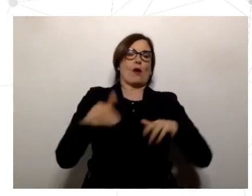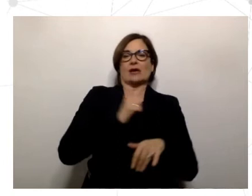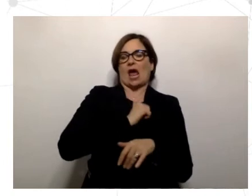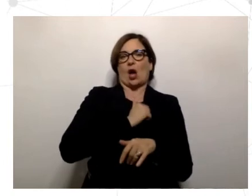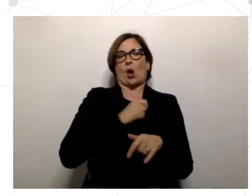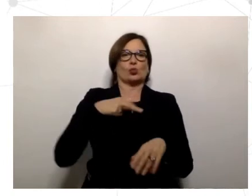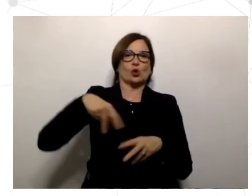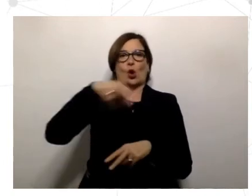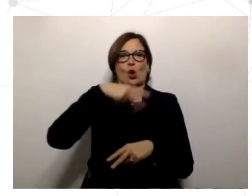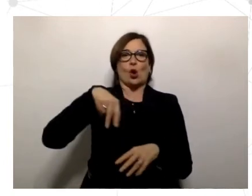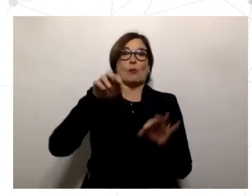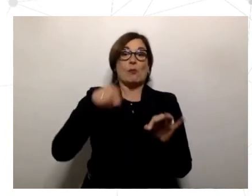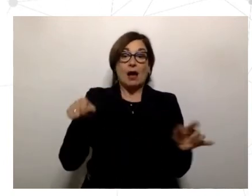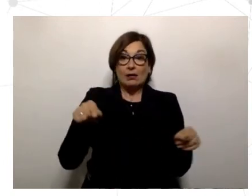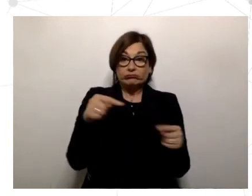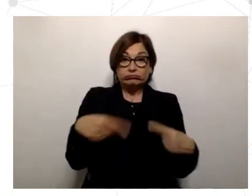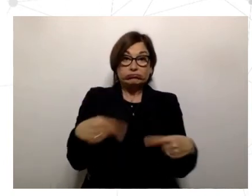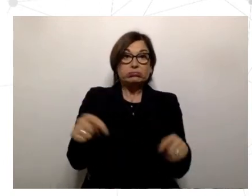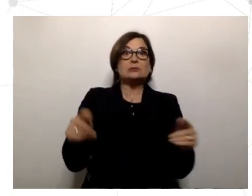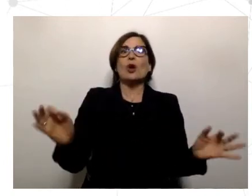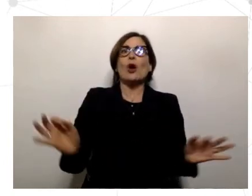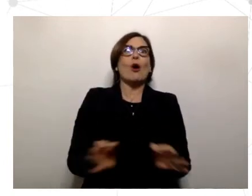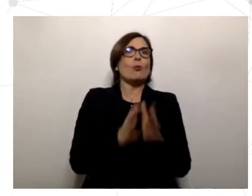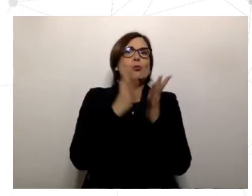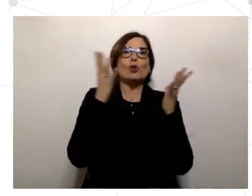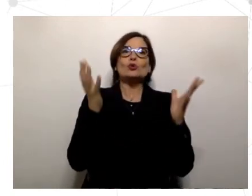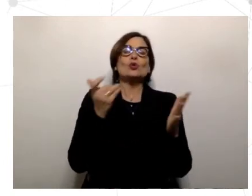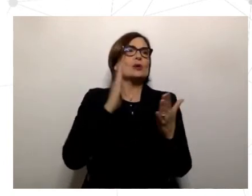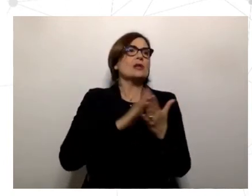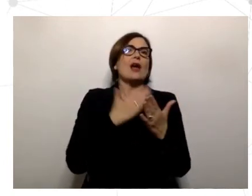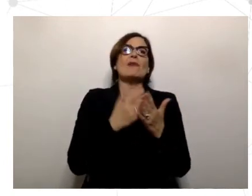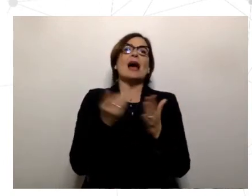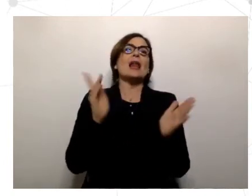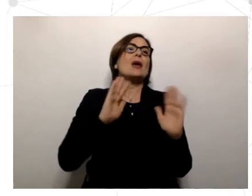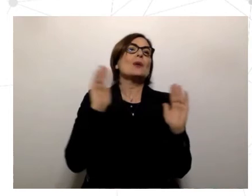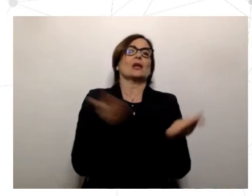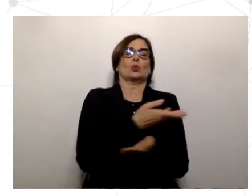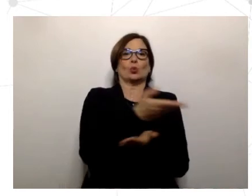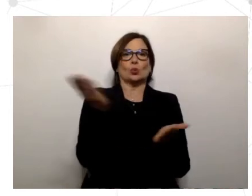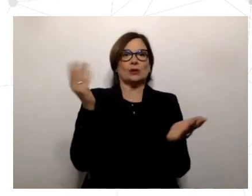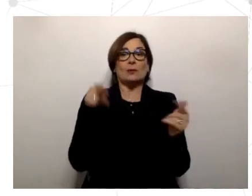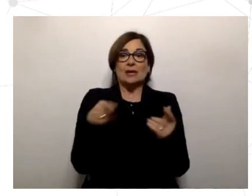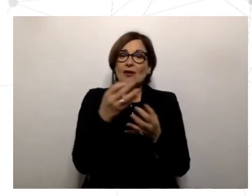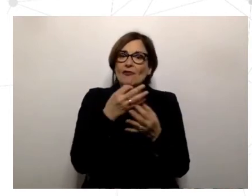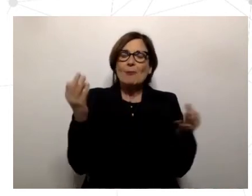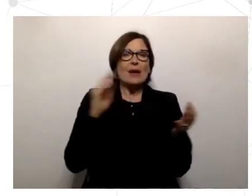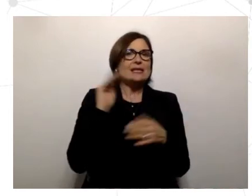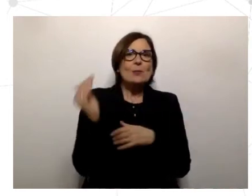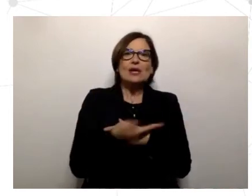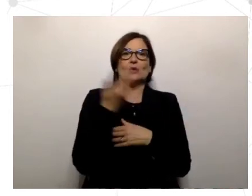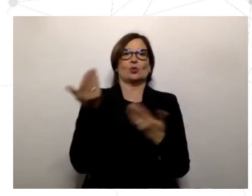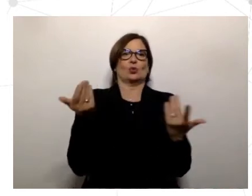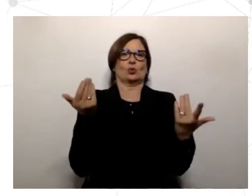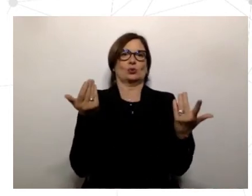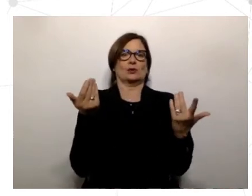è un'opportunità e ha un impatto su tutti perché è bene per tutti